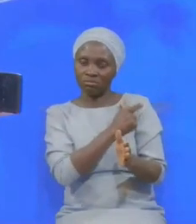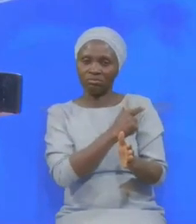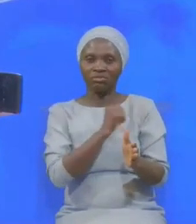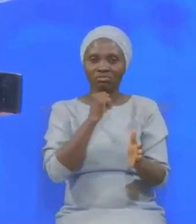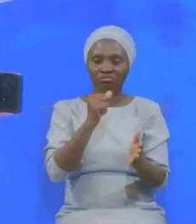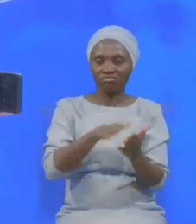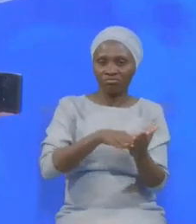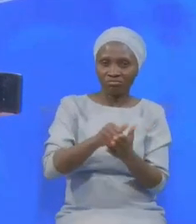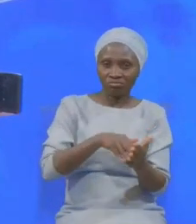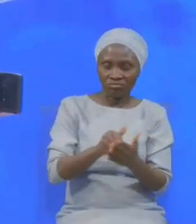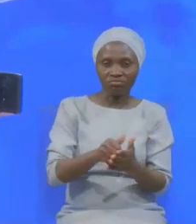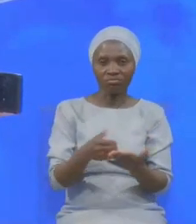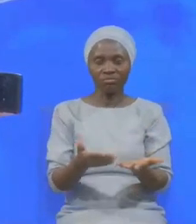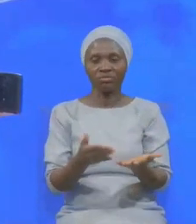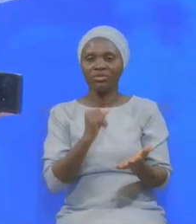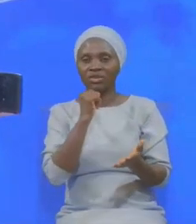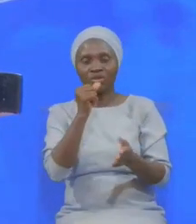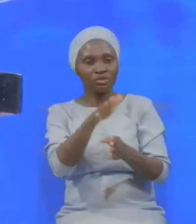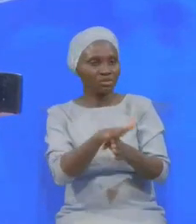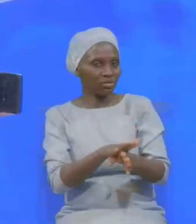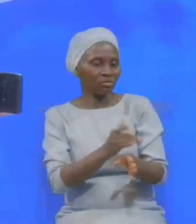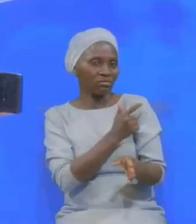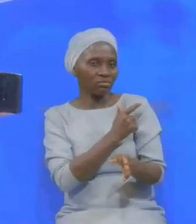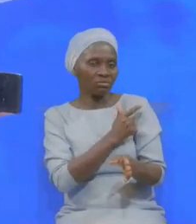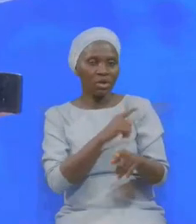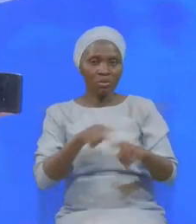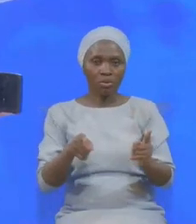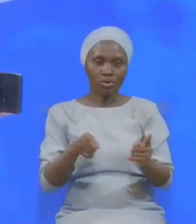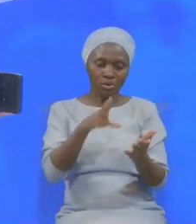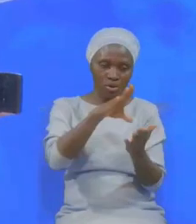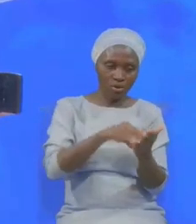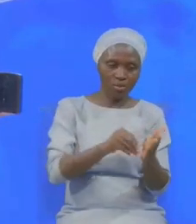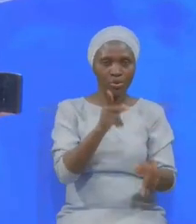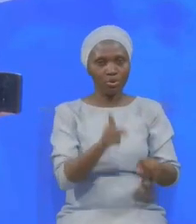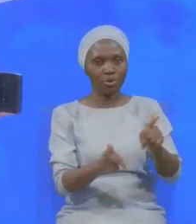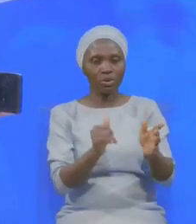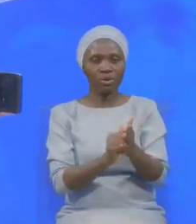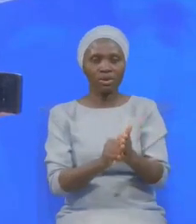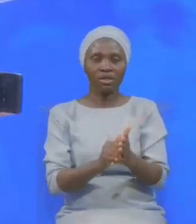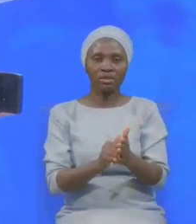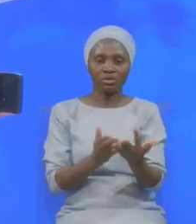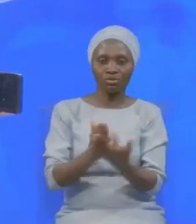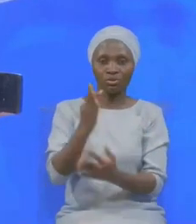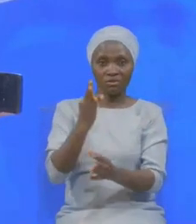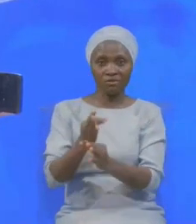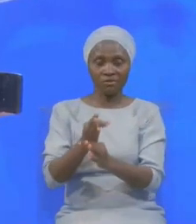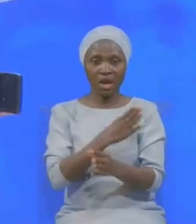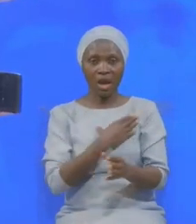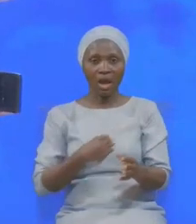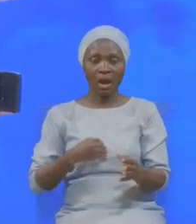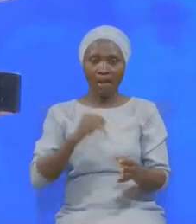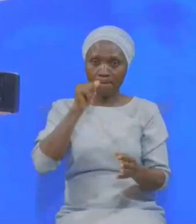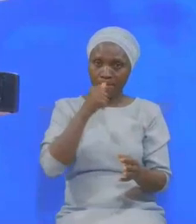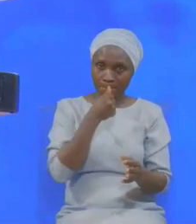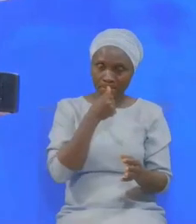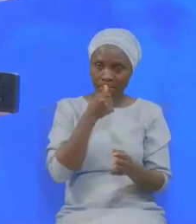rester paresseux, oisifs. Il dit que en sorte que vous ne vous relâchiez point et